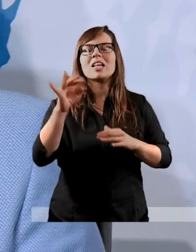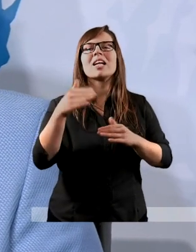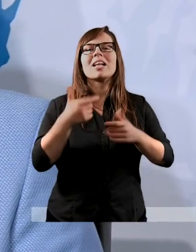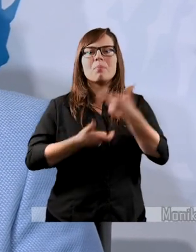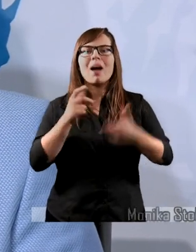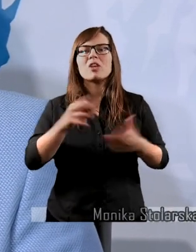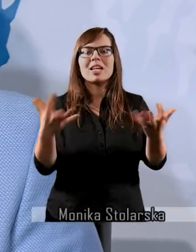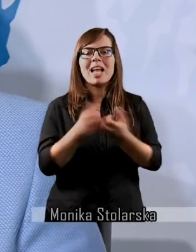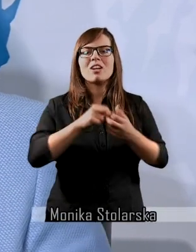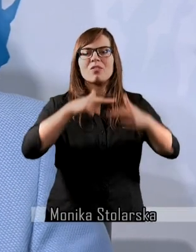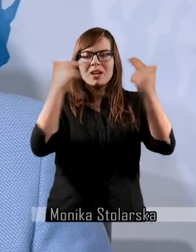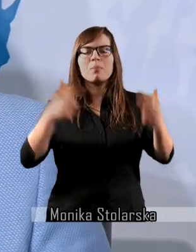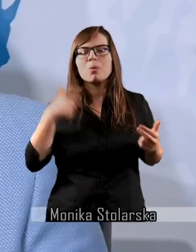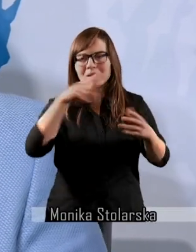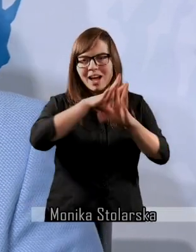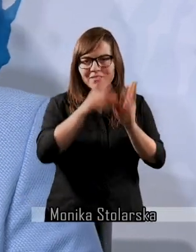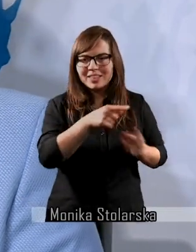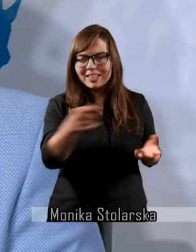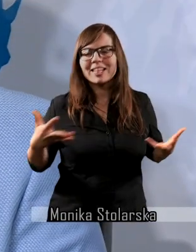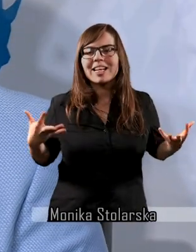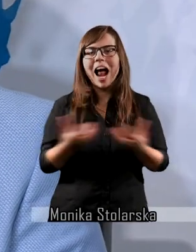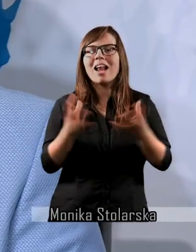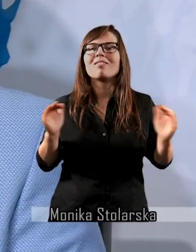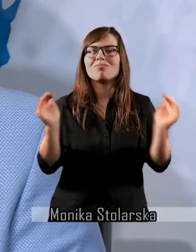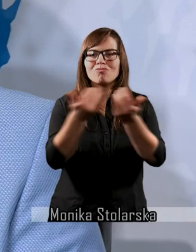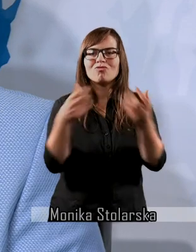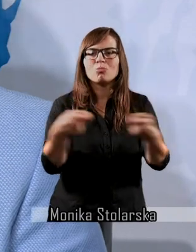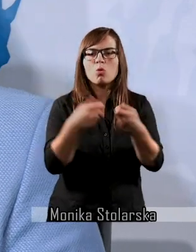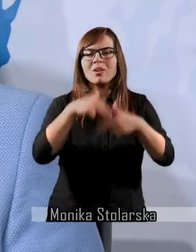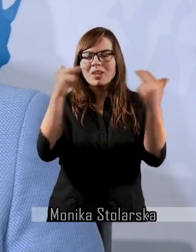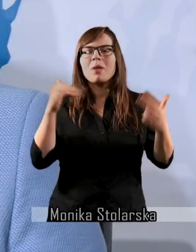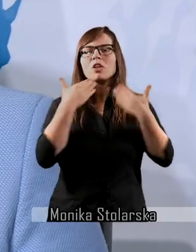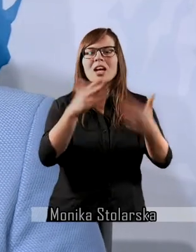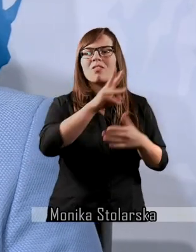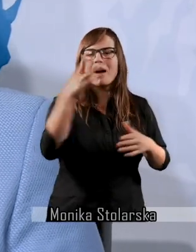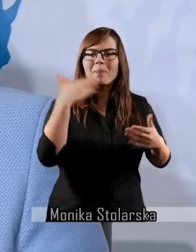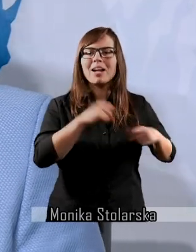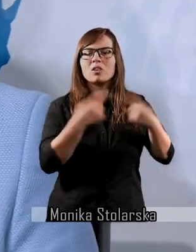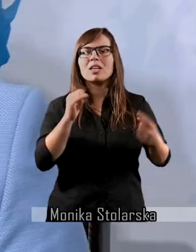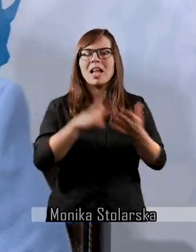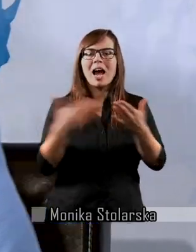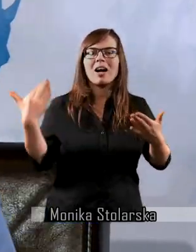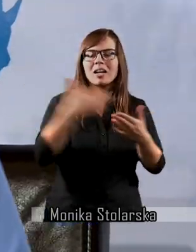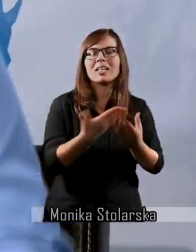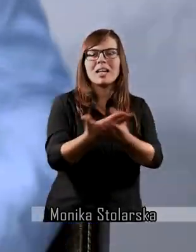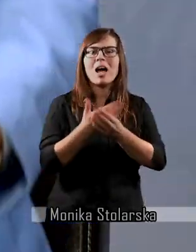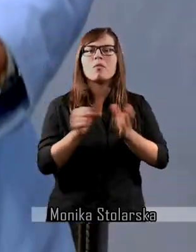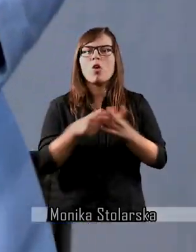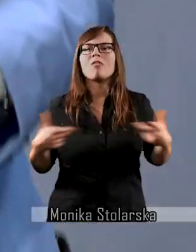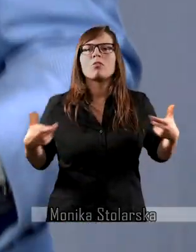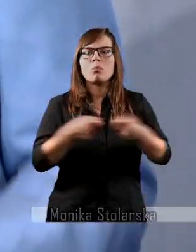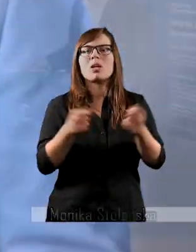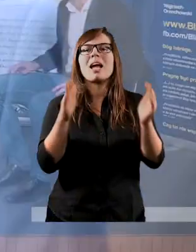sprawi, że znajdziesz się w niebie. Obyśmy się tam wszyscy razem znaleźli. Dziękuję wam wszystkim, dziękuję wam serdecznie i na koniec zapraszam do